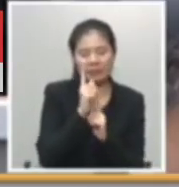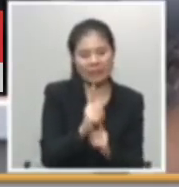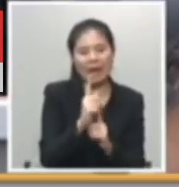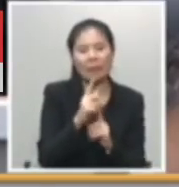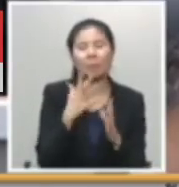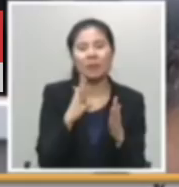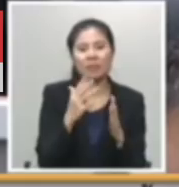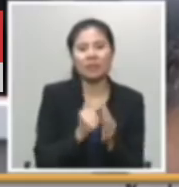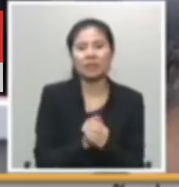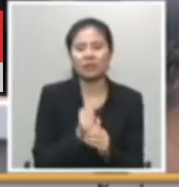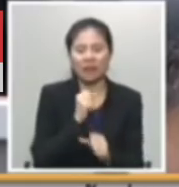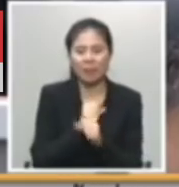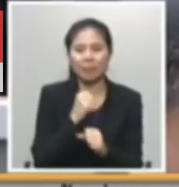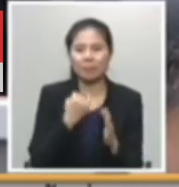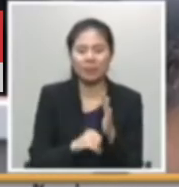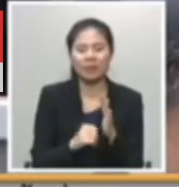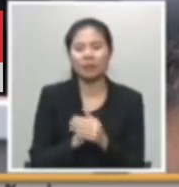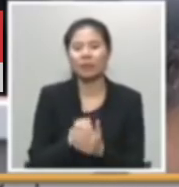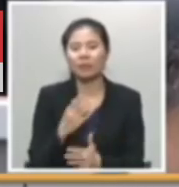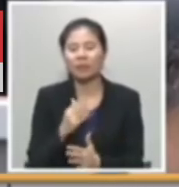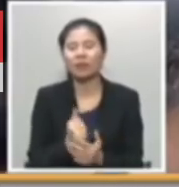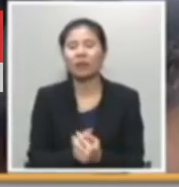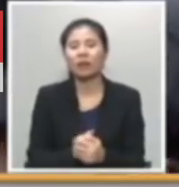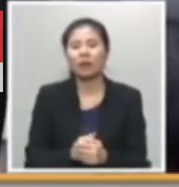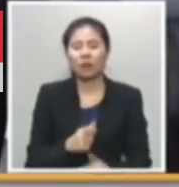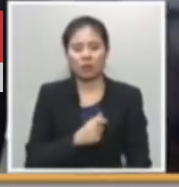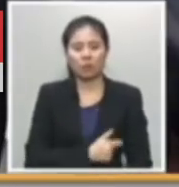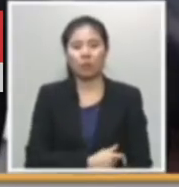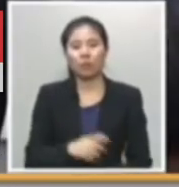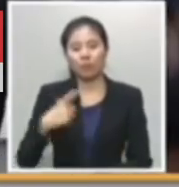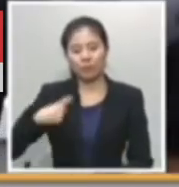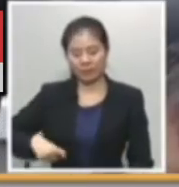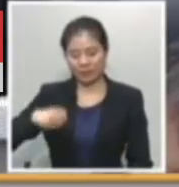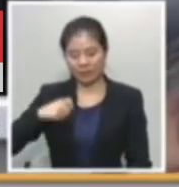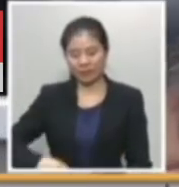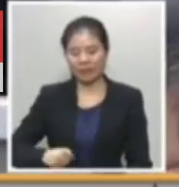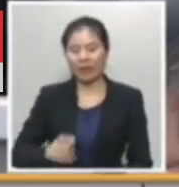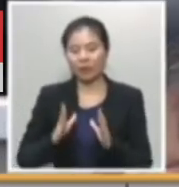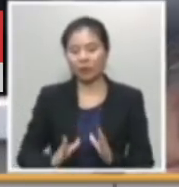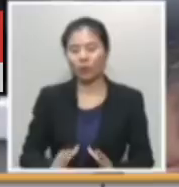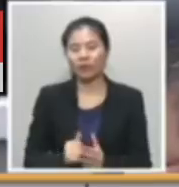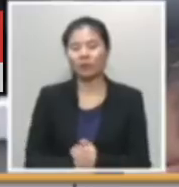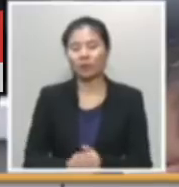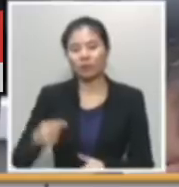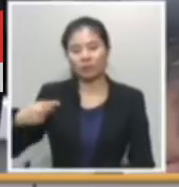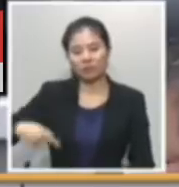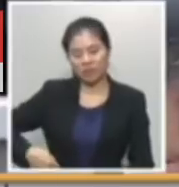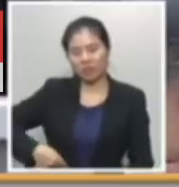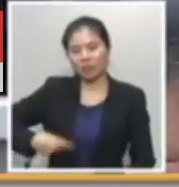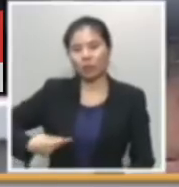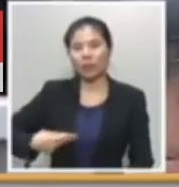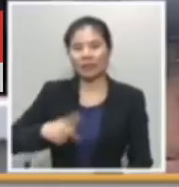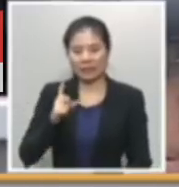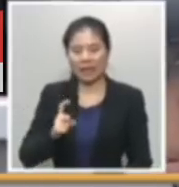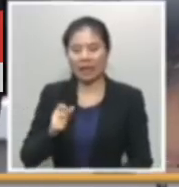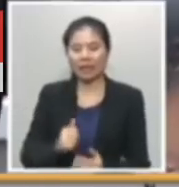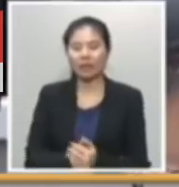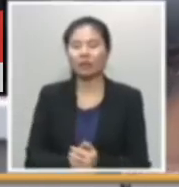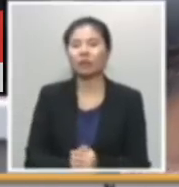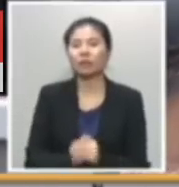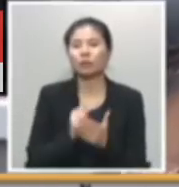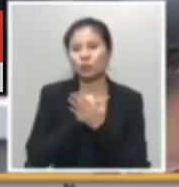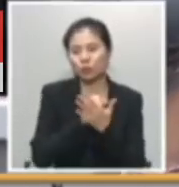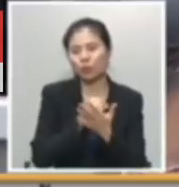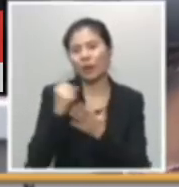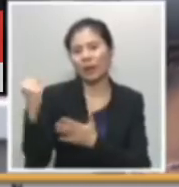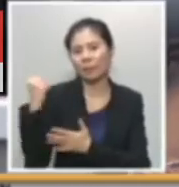ไม่เคยผิดผู้พิพากษาต้องยิงตัวตายนะองค์กรที่ไม่อิสระเสื่อมสุดรับใช้เผด็จการกองทัพ